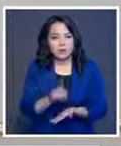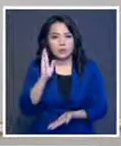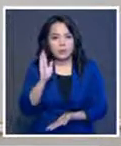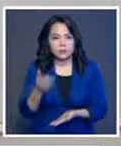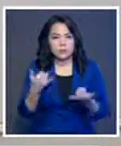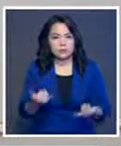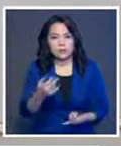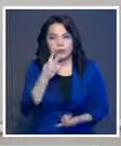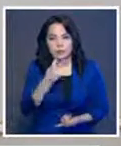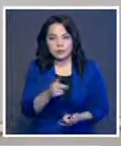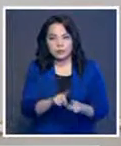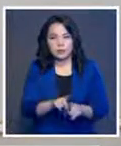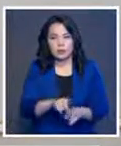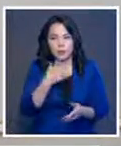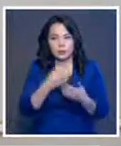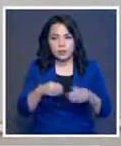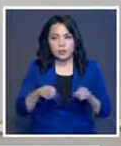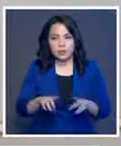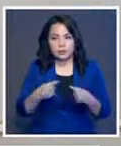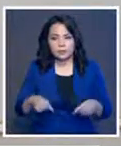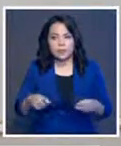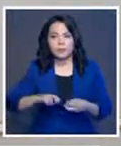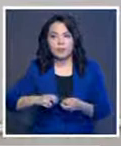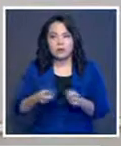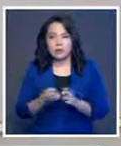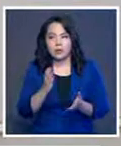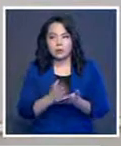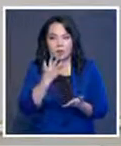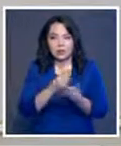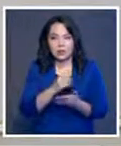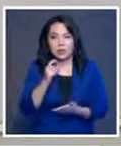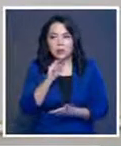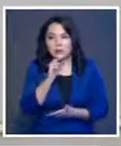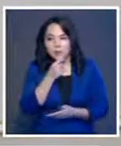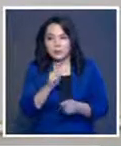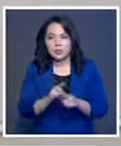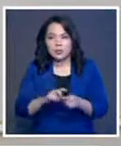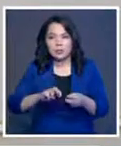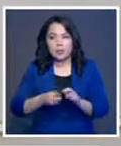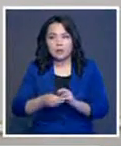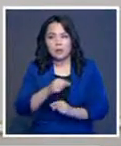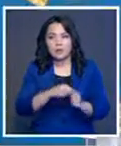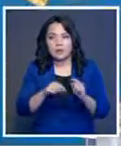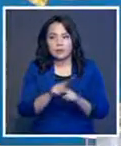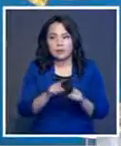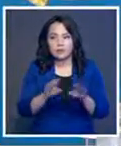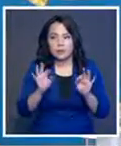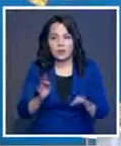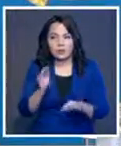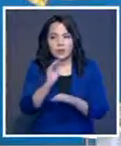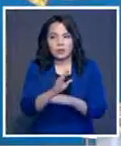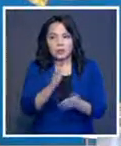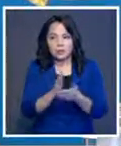қазір көбісі шешті, өзінің кейбір проблемалары экономист, финансы жағынан прям довольны люди. Честно говоря, қазір